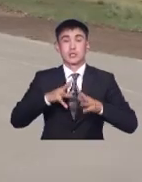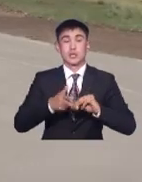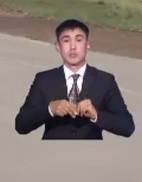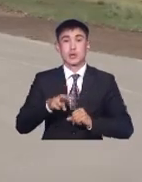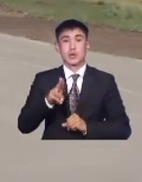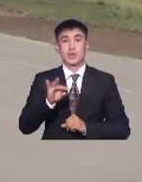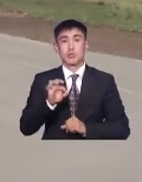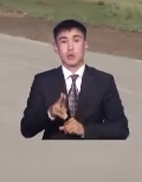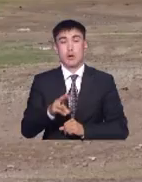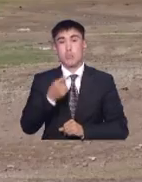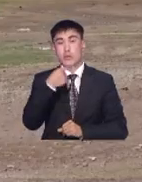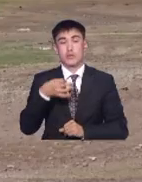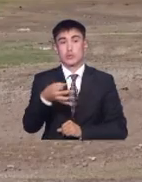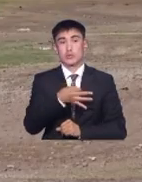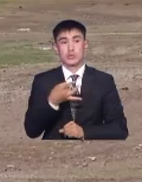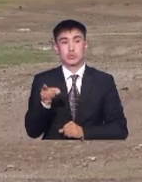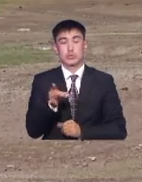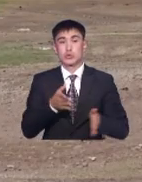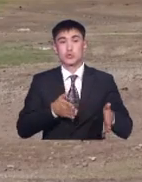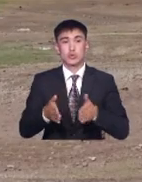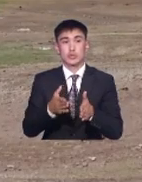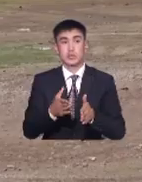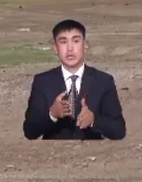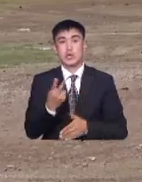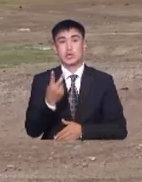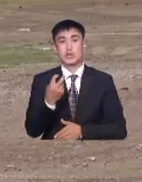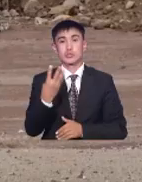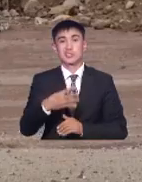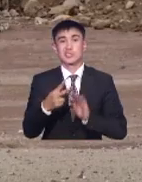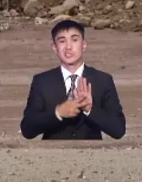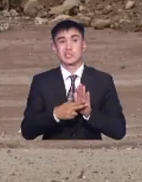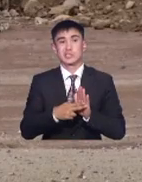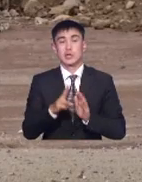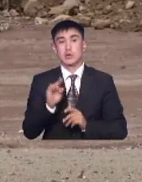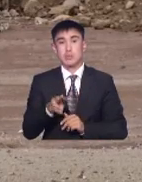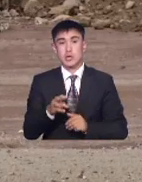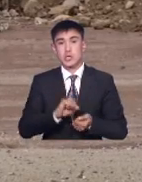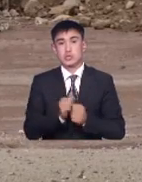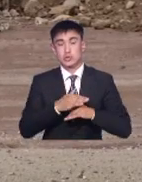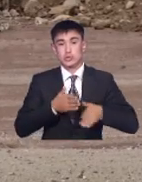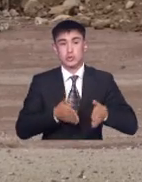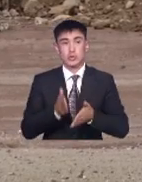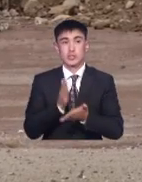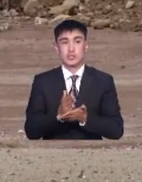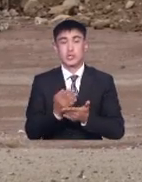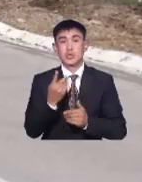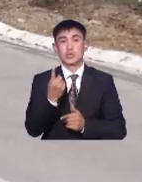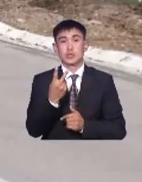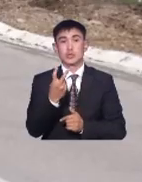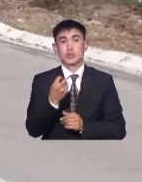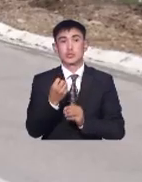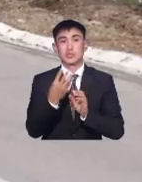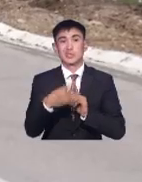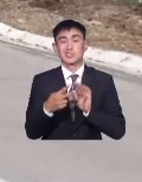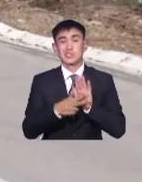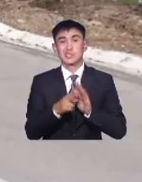Панфилов аудандарында республикалық маңызы бар 248 шақырымдық тас жол бар. Бүгінде оның 81 шақырымына жөндеу жұмыстары жүргізілген.